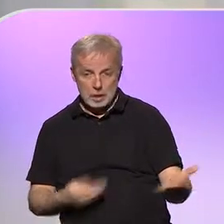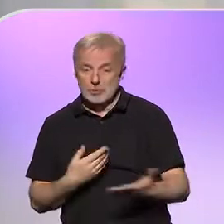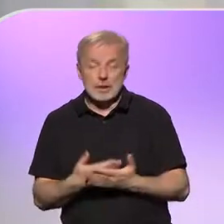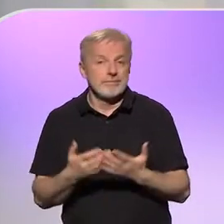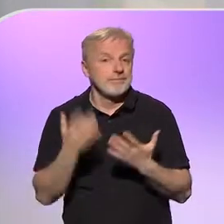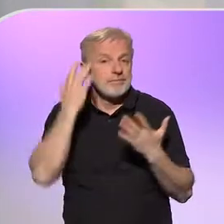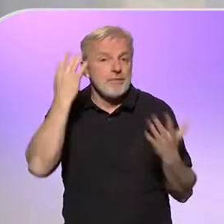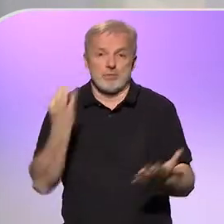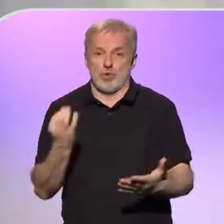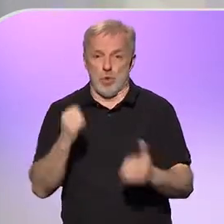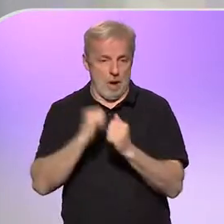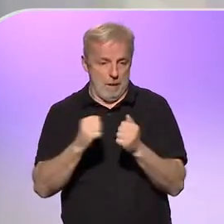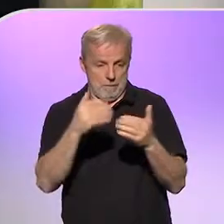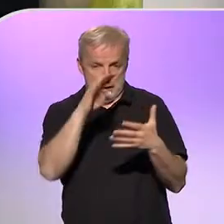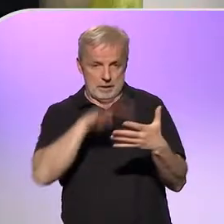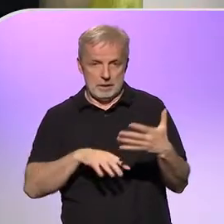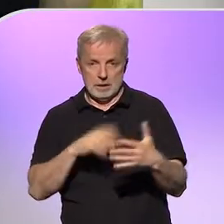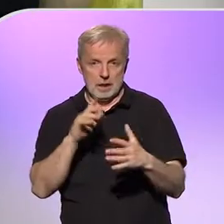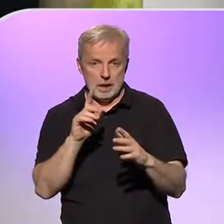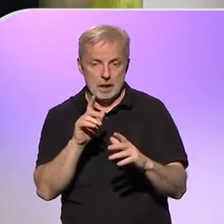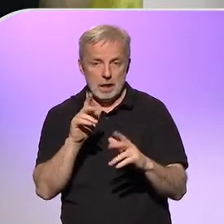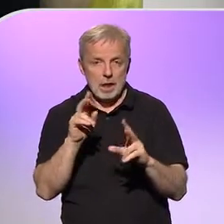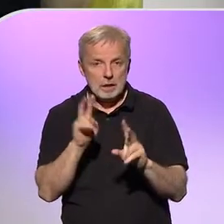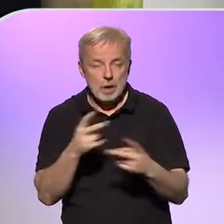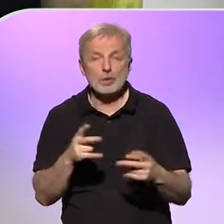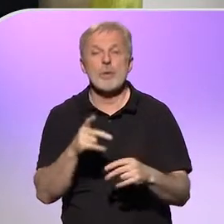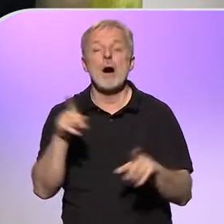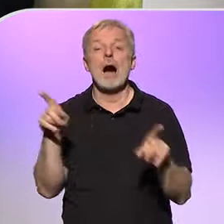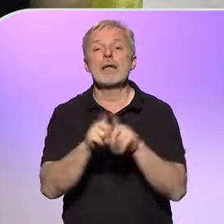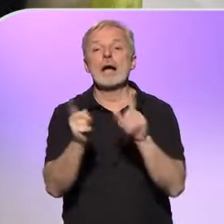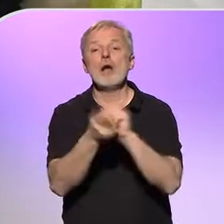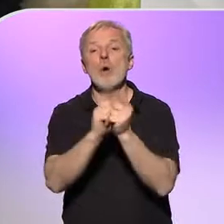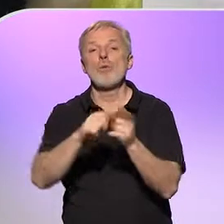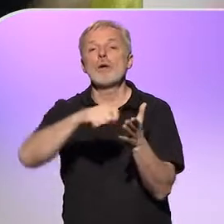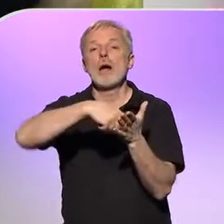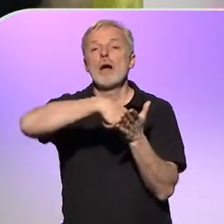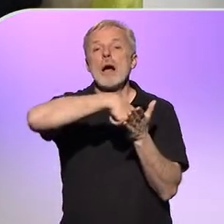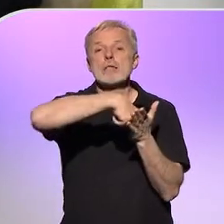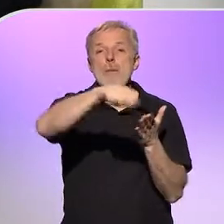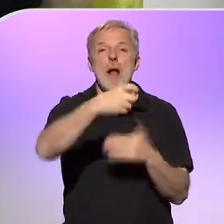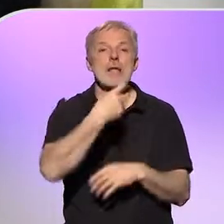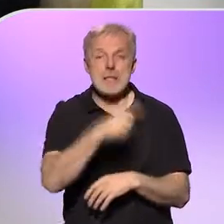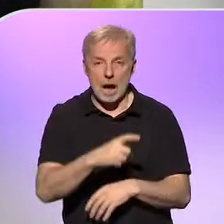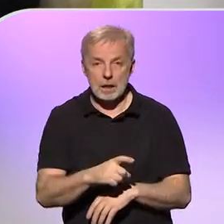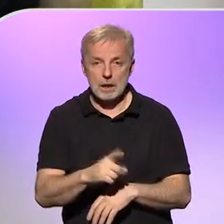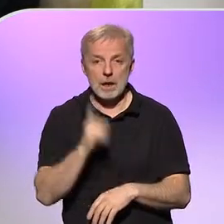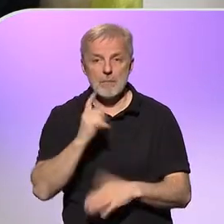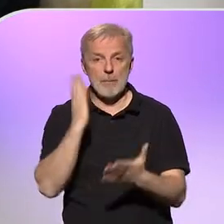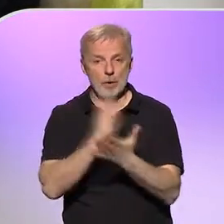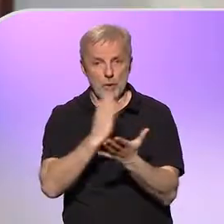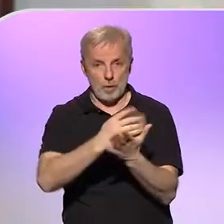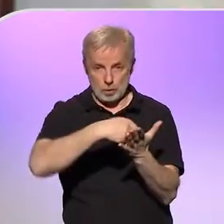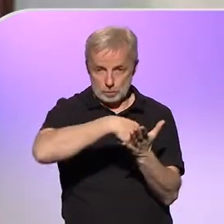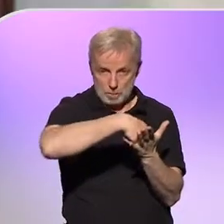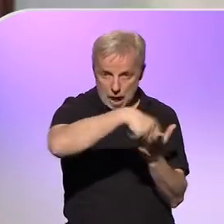čemu nechcete. A pomůžou vám s nastavením plateb, jestli můžete platit hotovosti, jestli ten zákrok vám skutečně proplatí. Řeknete jim, co vás čeká, co se